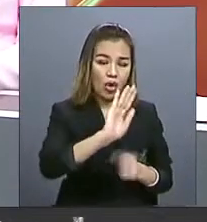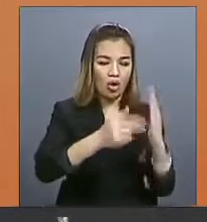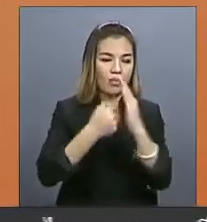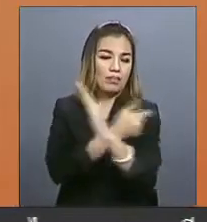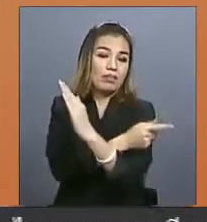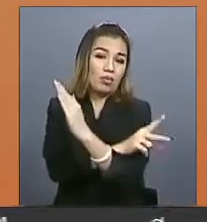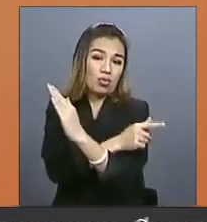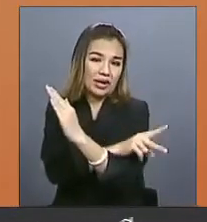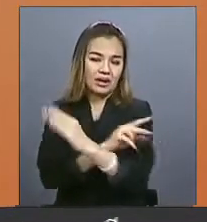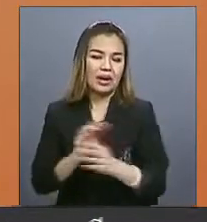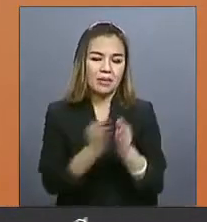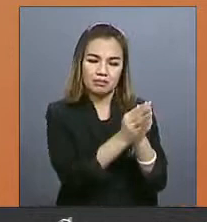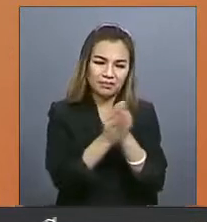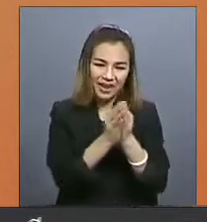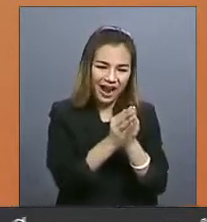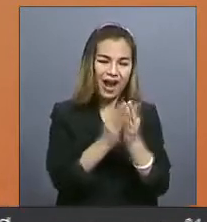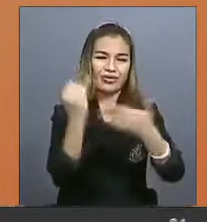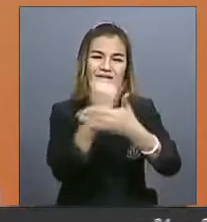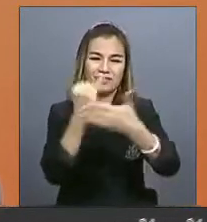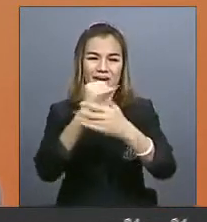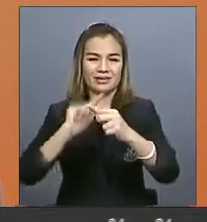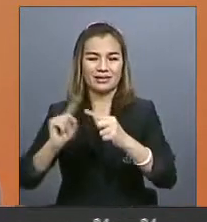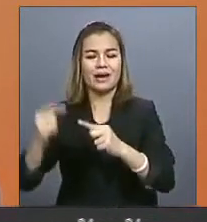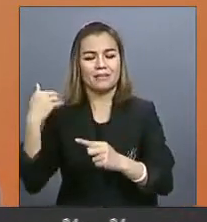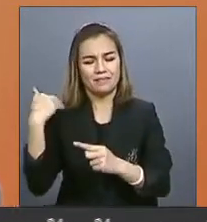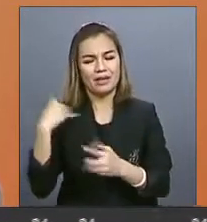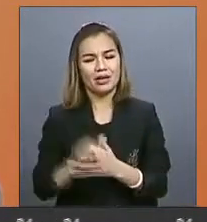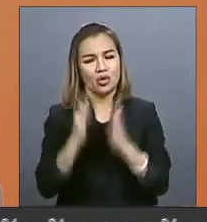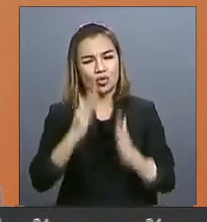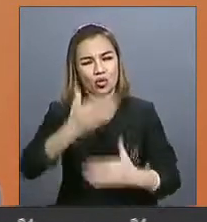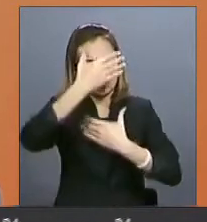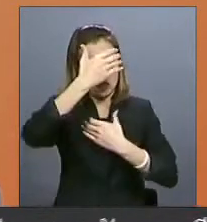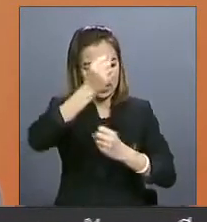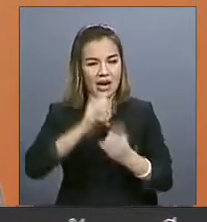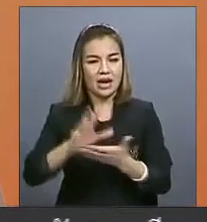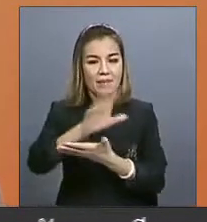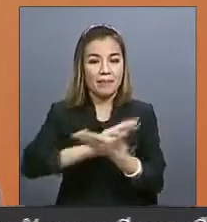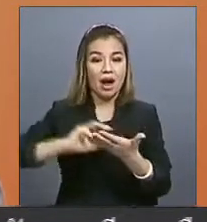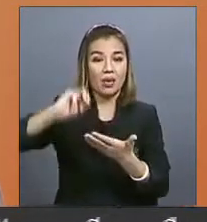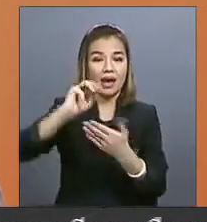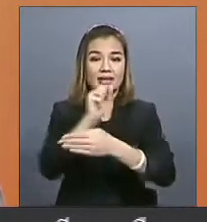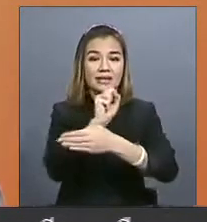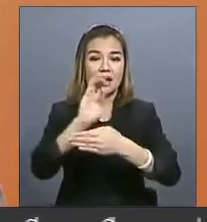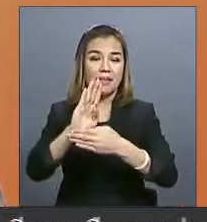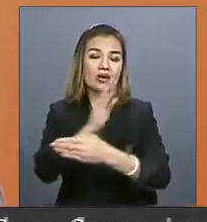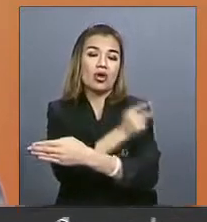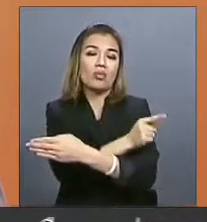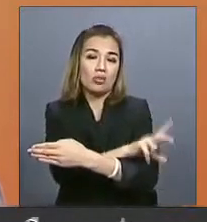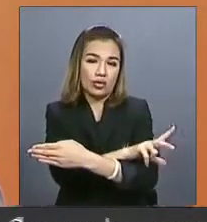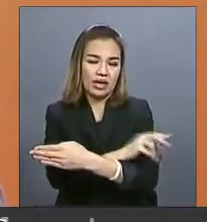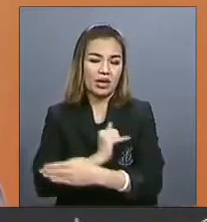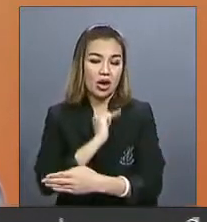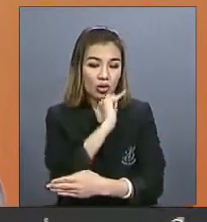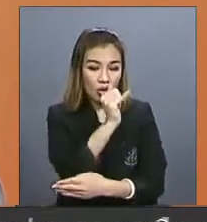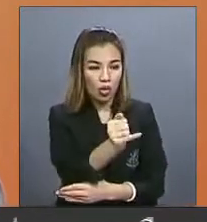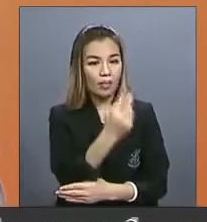แรกนะครับก็ได้รับความสนใจจากนักท่องเที่ยวเป็นอย่างมากครับทำให้นักศึกษามหาวิทยาลัยราชภัฏภูเก็ตนะครับรวมพื้นที่สื่อสารสตรีทอาร์ตซี